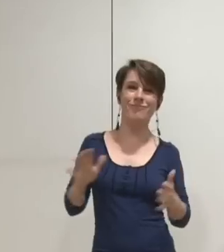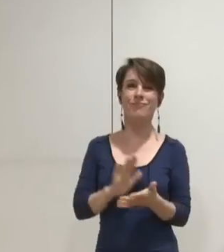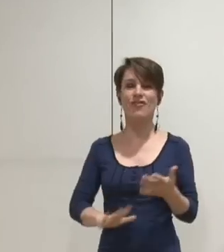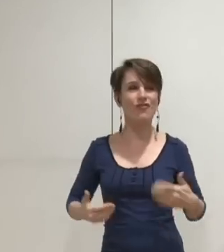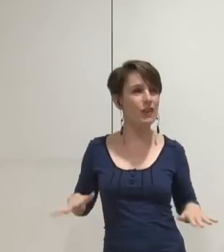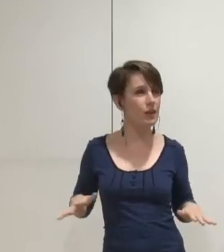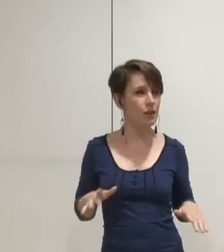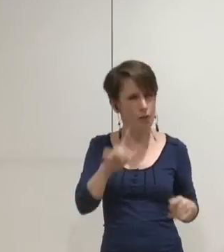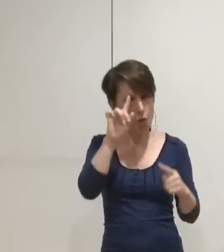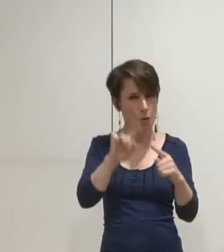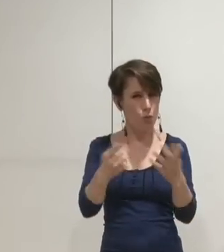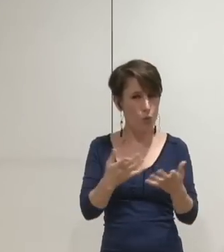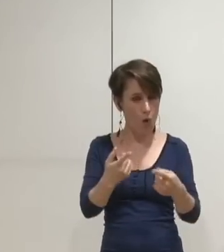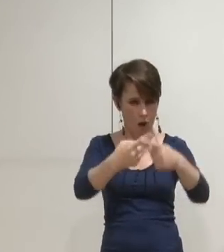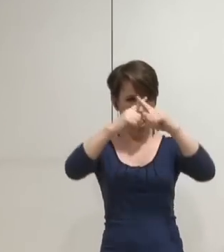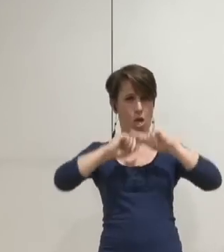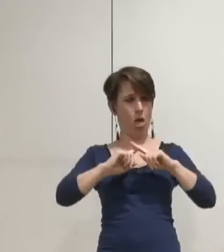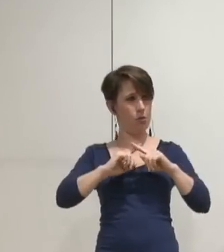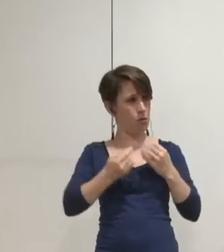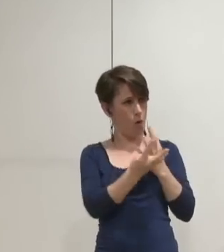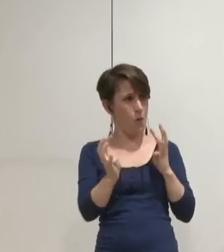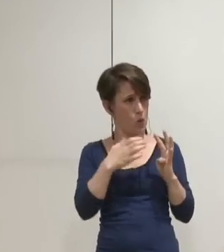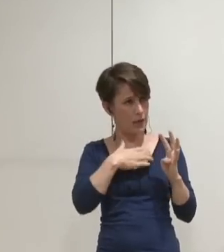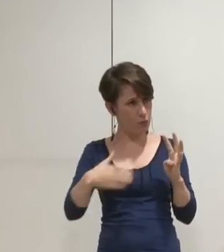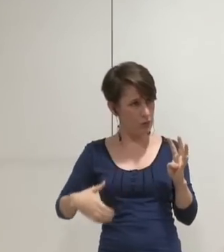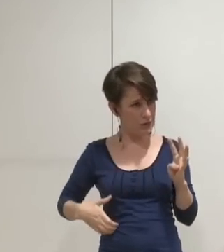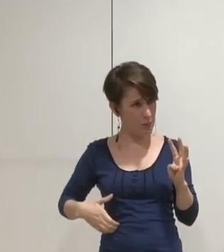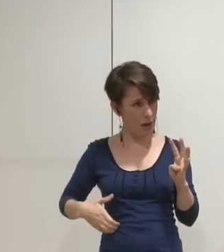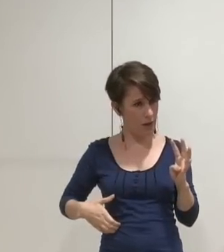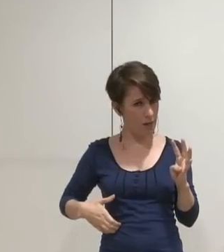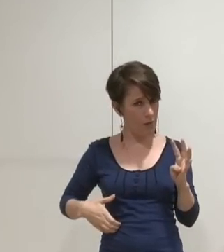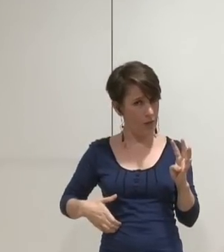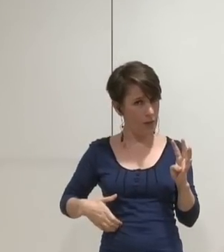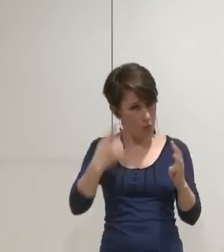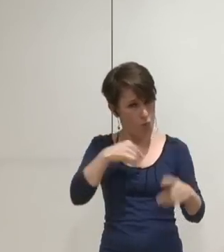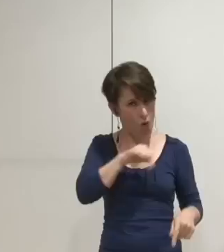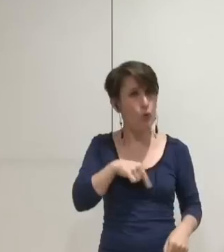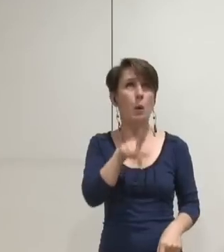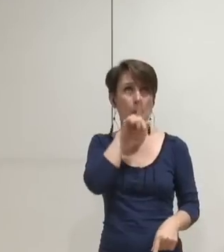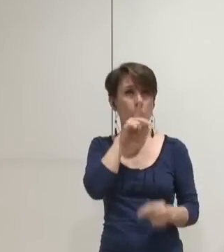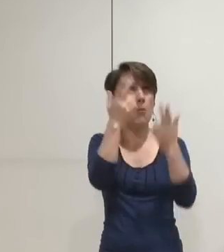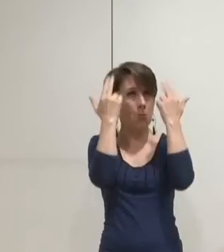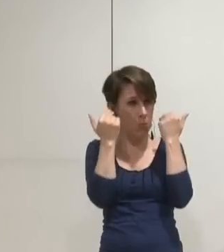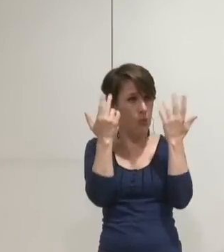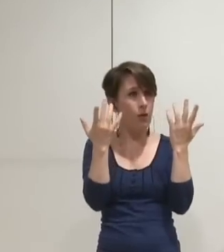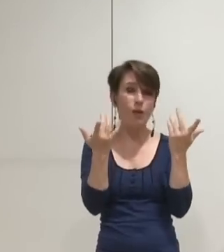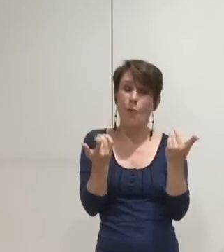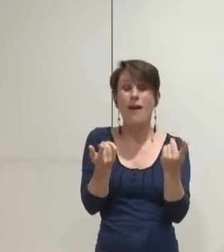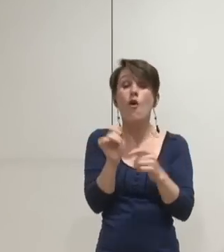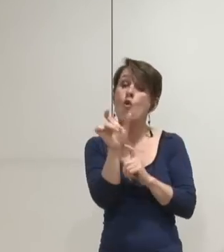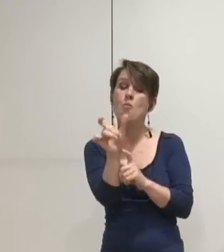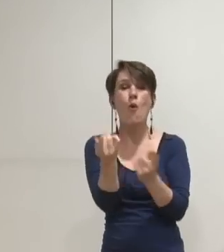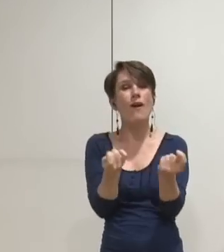à ce même conseil municipal la décision d'octobre le terme de régie faisant écho à un semblant de gestion